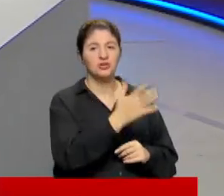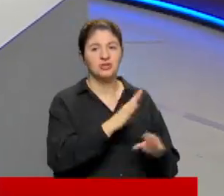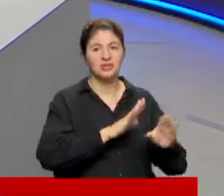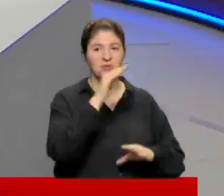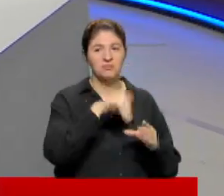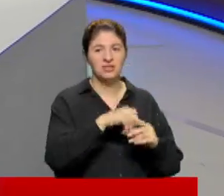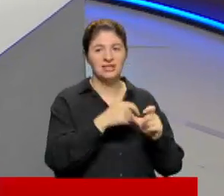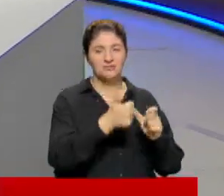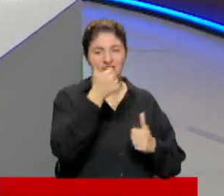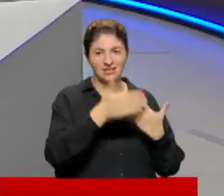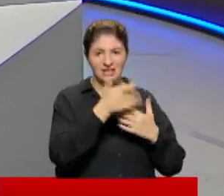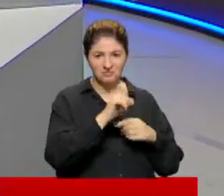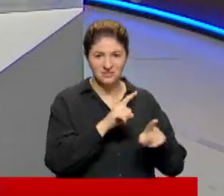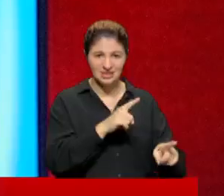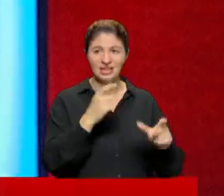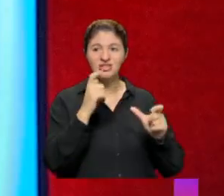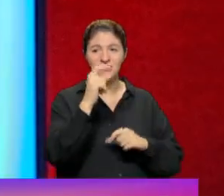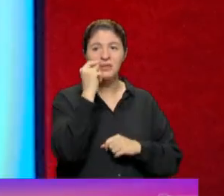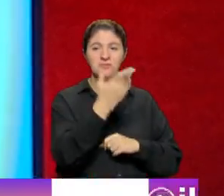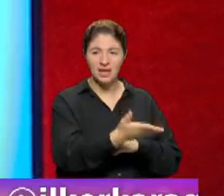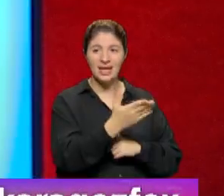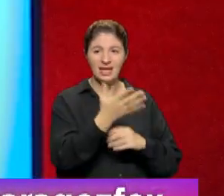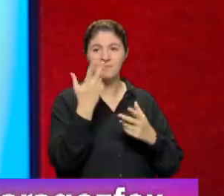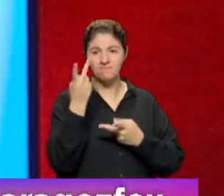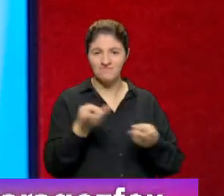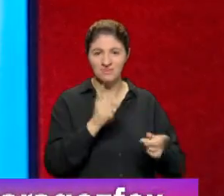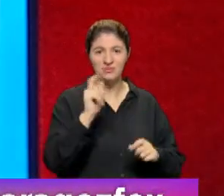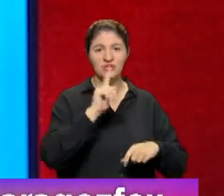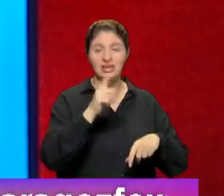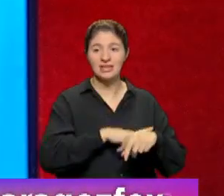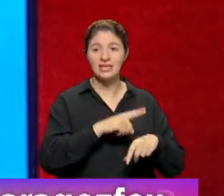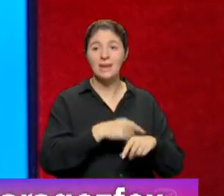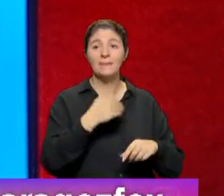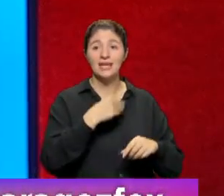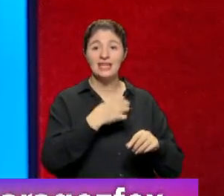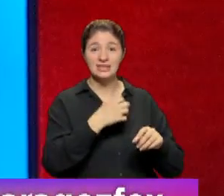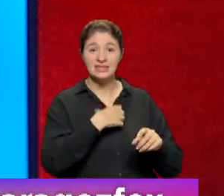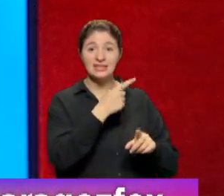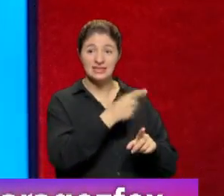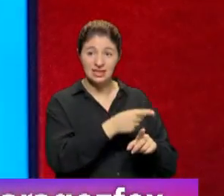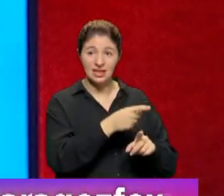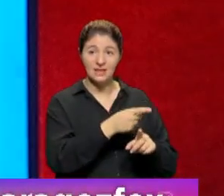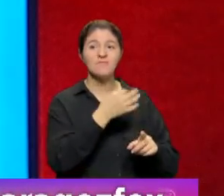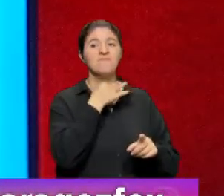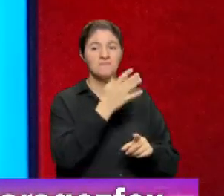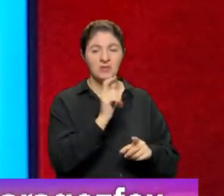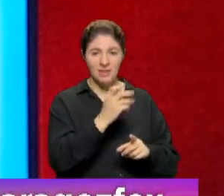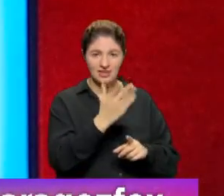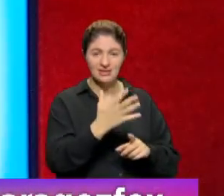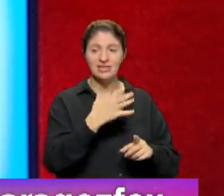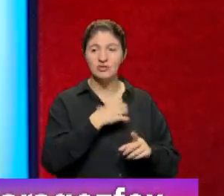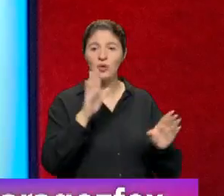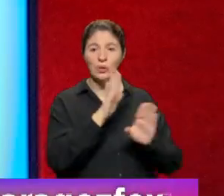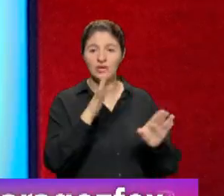Demokrat Parti Genel Başkan Yardımcısı Engin yurt'u ağırladık çalar saatte ben kendisine teşekkür ederken ve